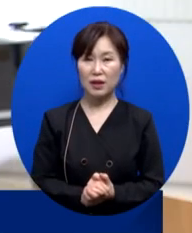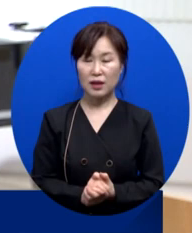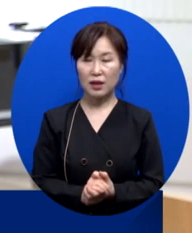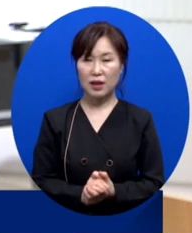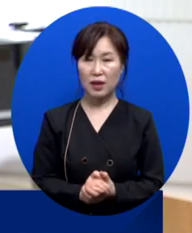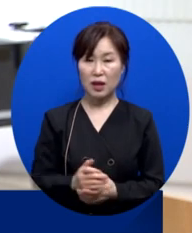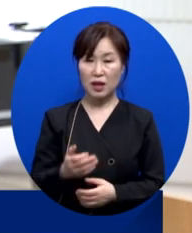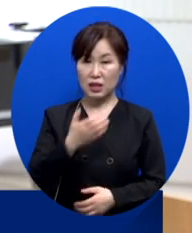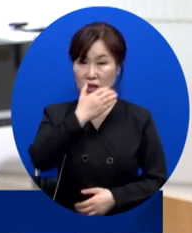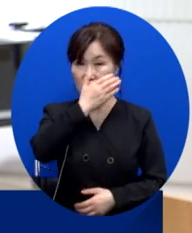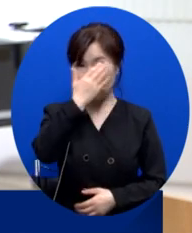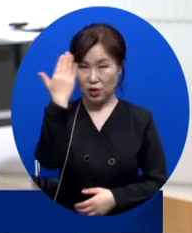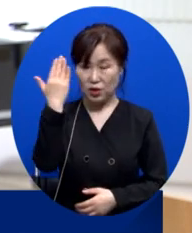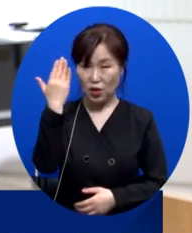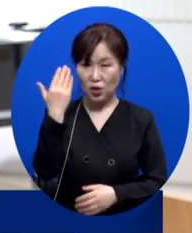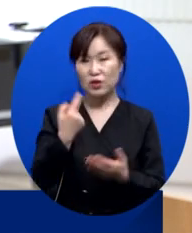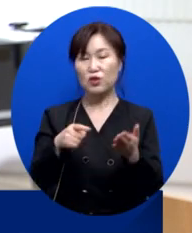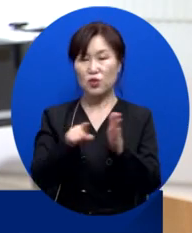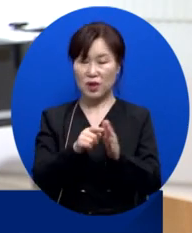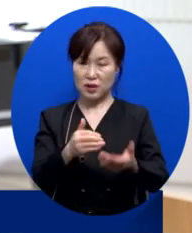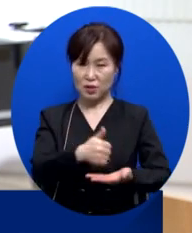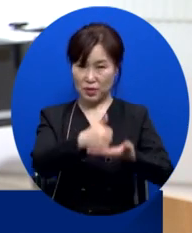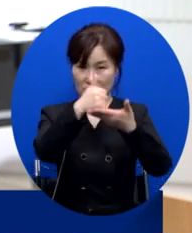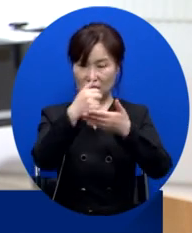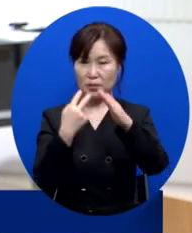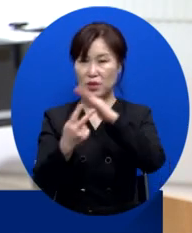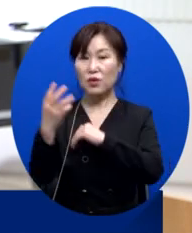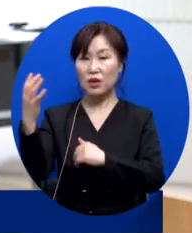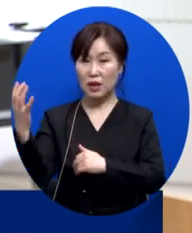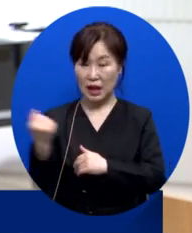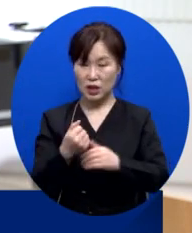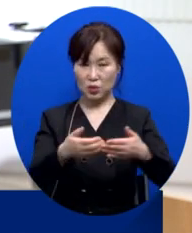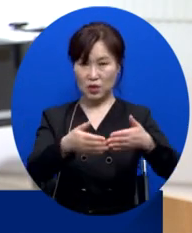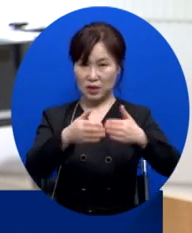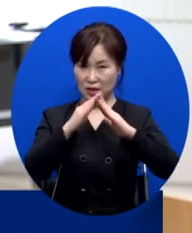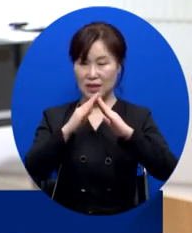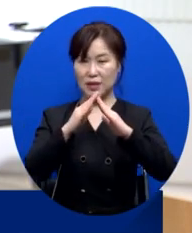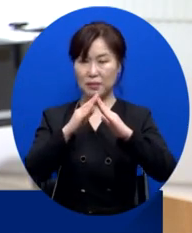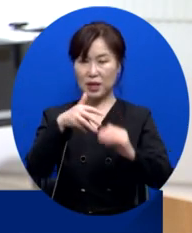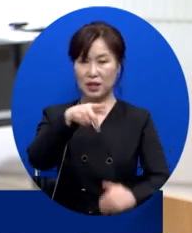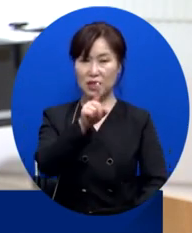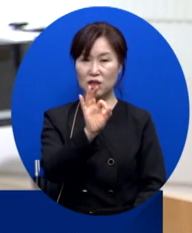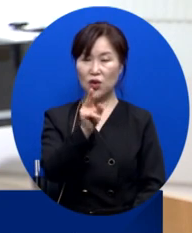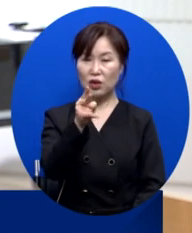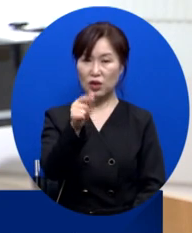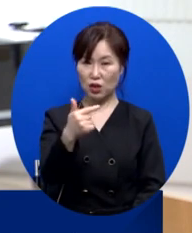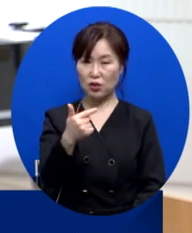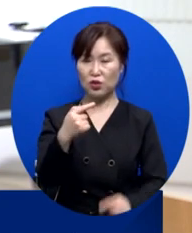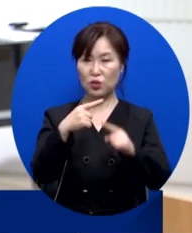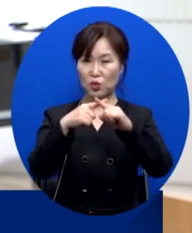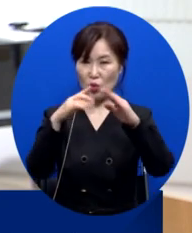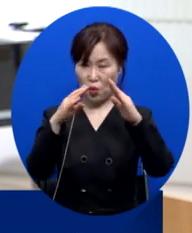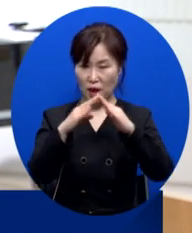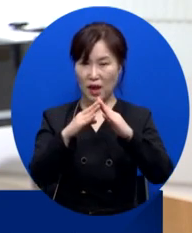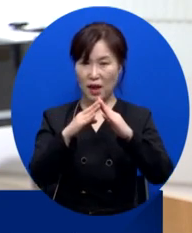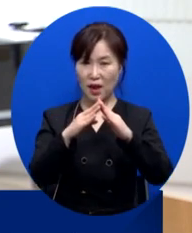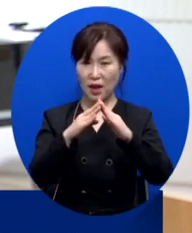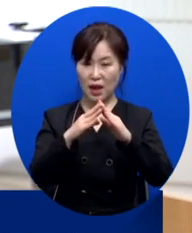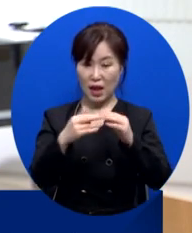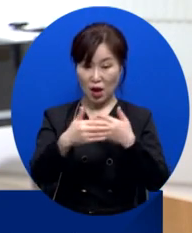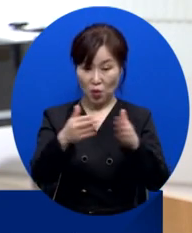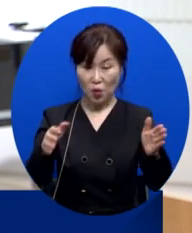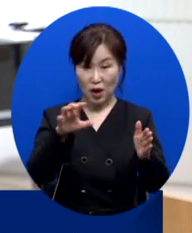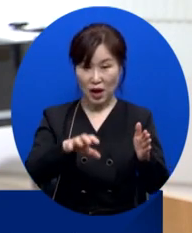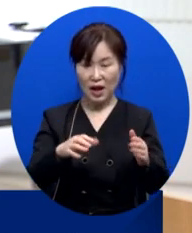이 시대 청년들을 섬기기 위한 비전을 가지고 설립하게 되었습니다 저희가 가진 공간을 어 날마다 청년들에게